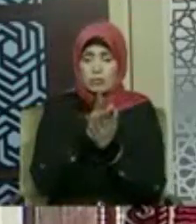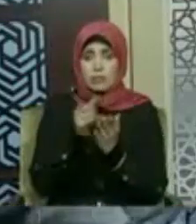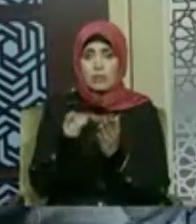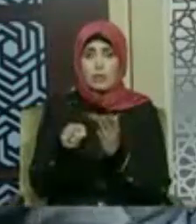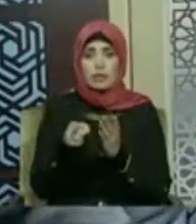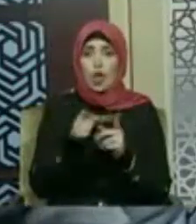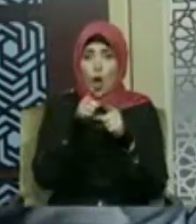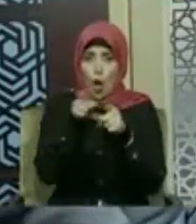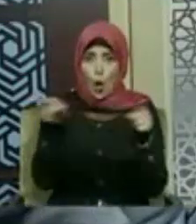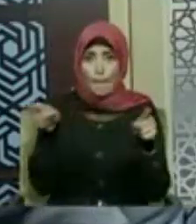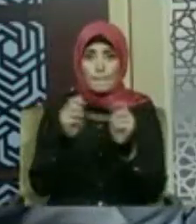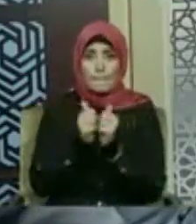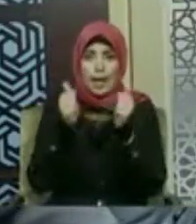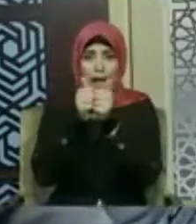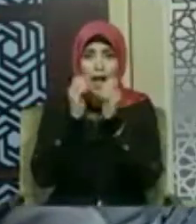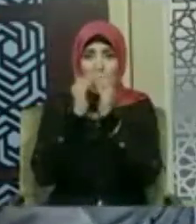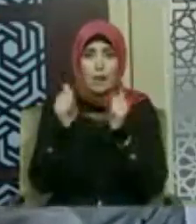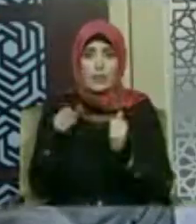هم